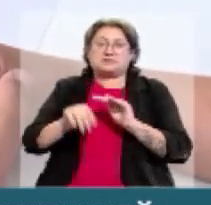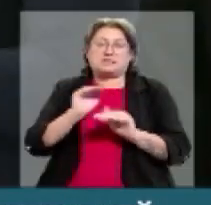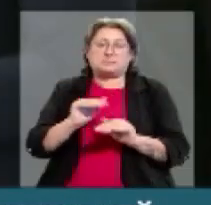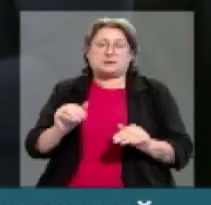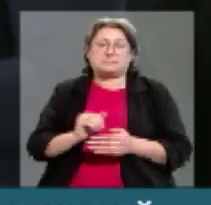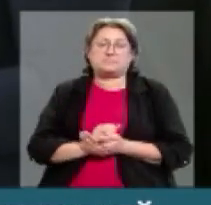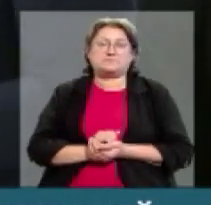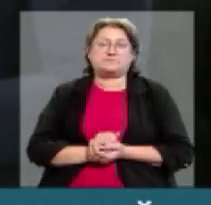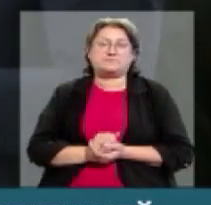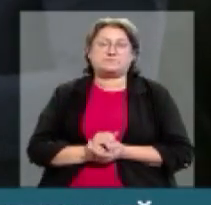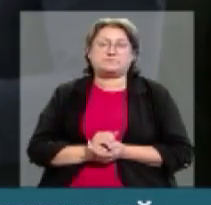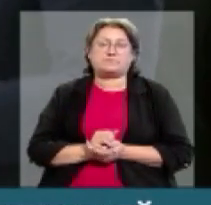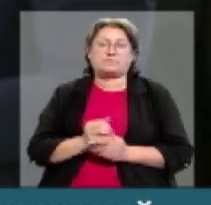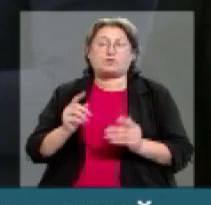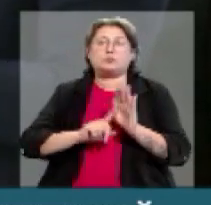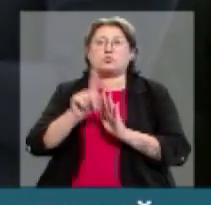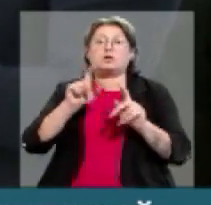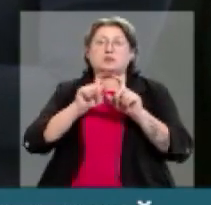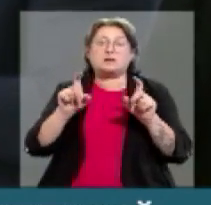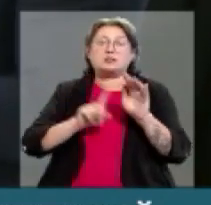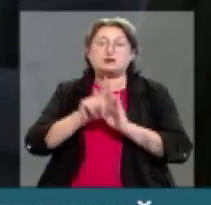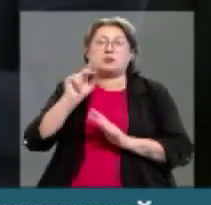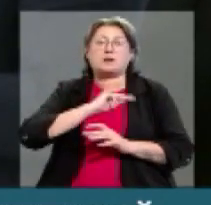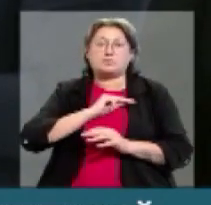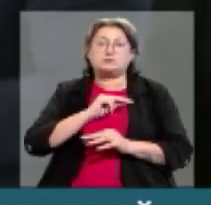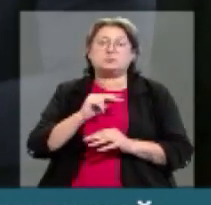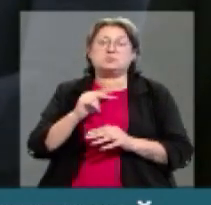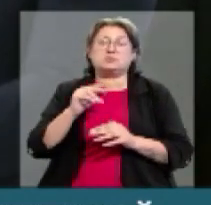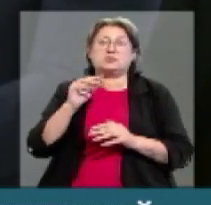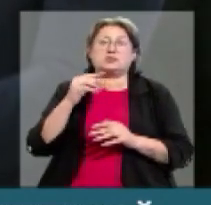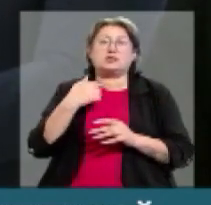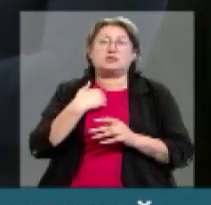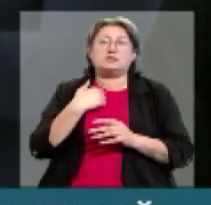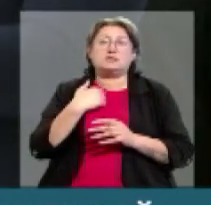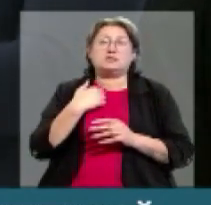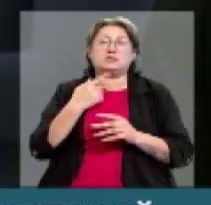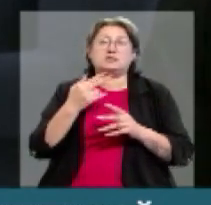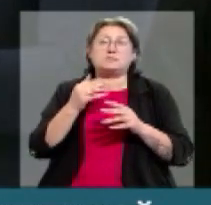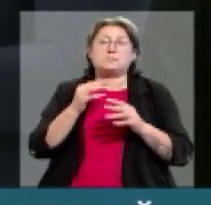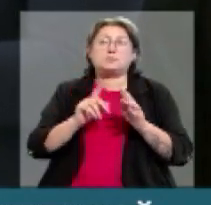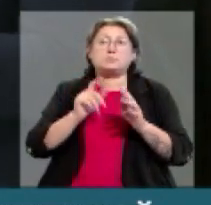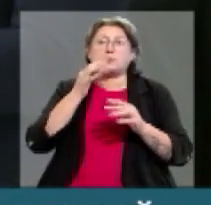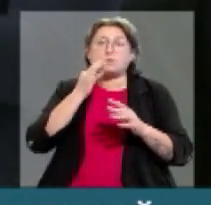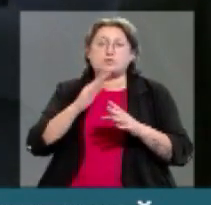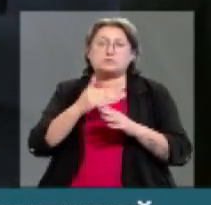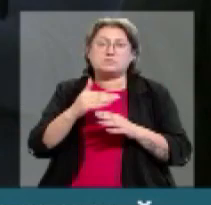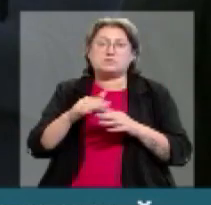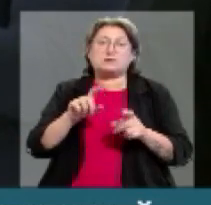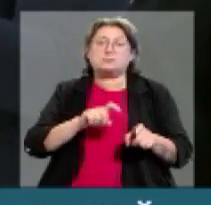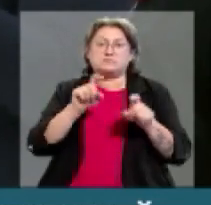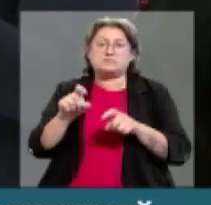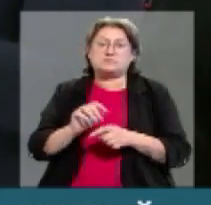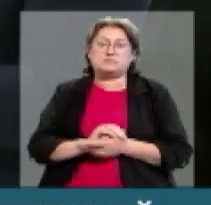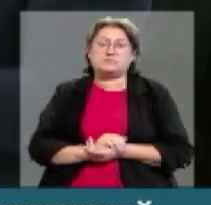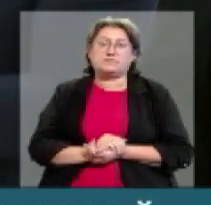детьми. Первый результат, что школа начала работать, 90%+ оснащение, я даю в школе. И потом уже доукомплектовывать по технической